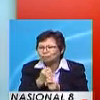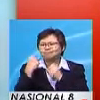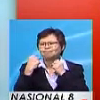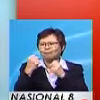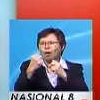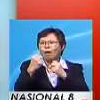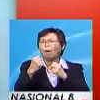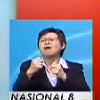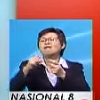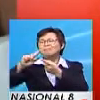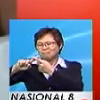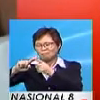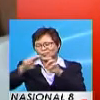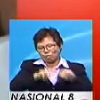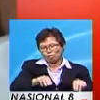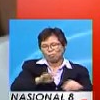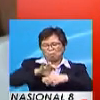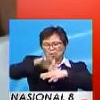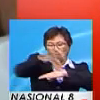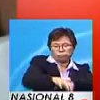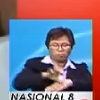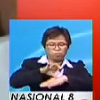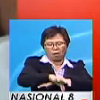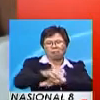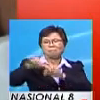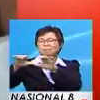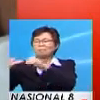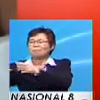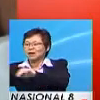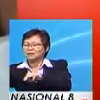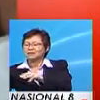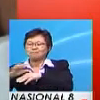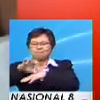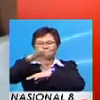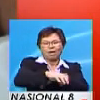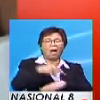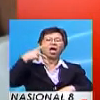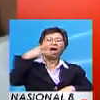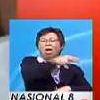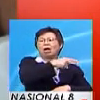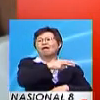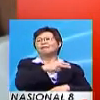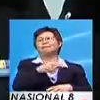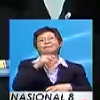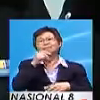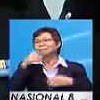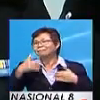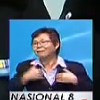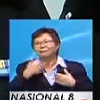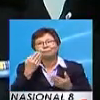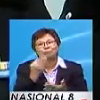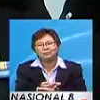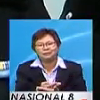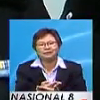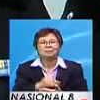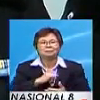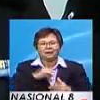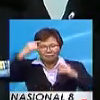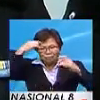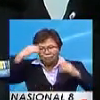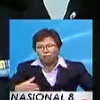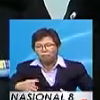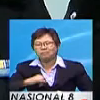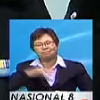akwaan murid terbabit dipaksa oleh sekumpulan pelajar untuk menggunting lidahnya dan saya mengesahkan